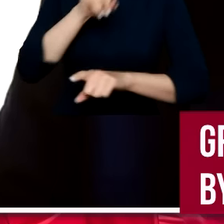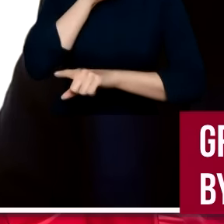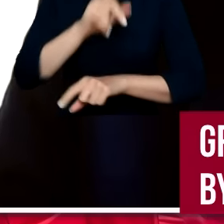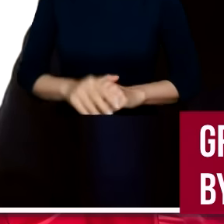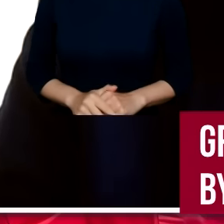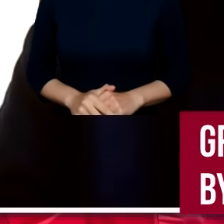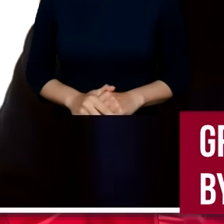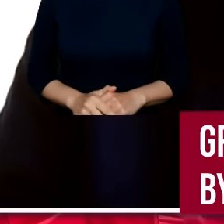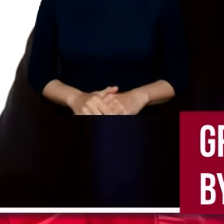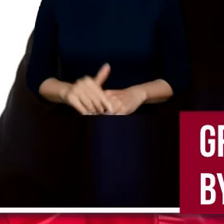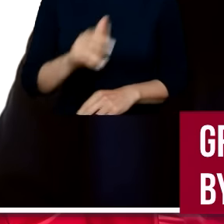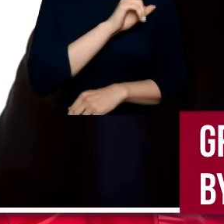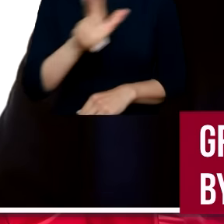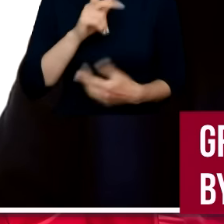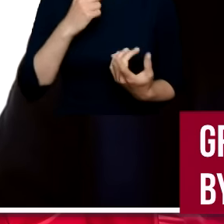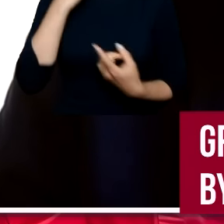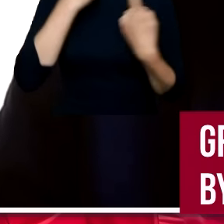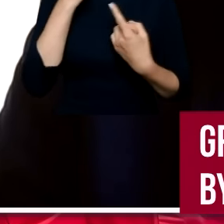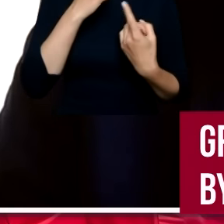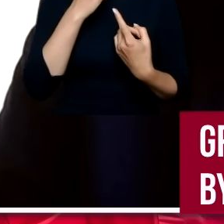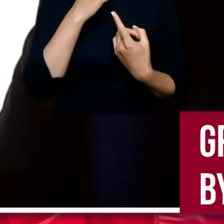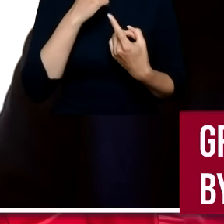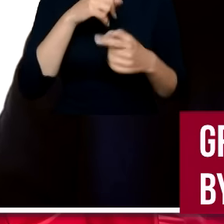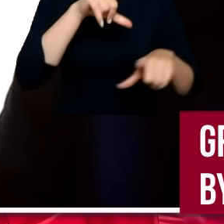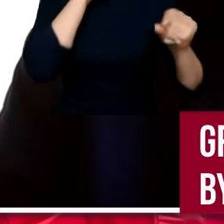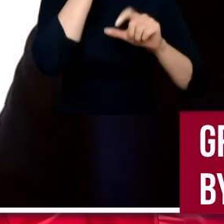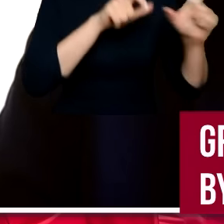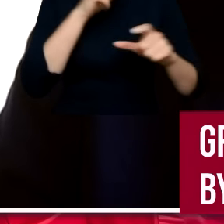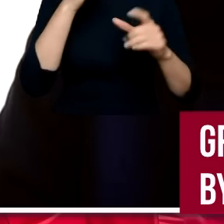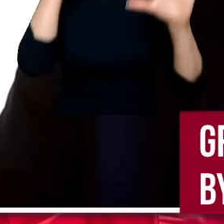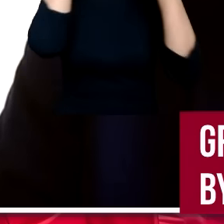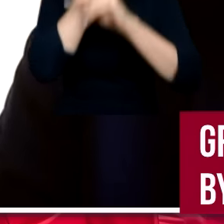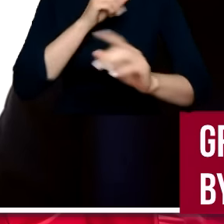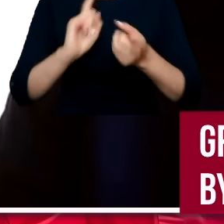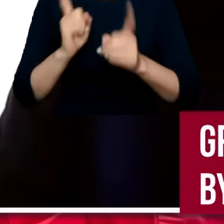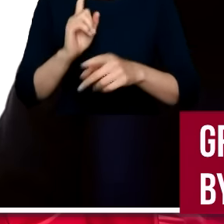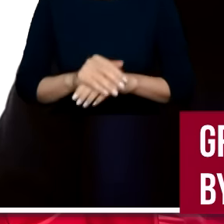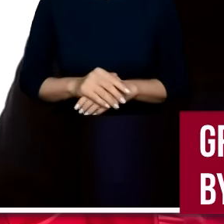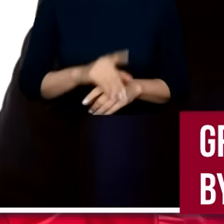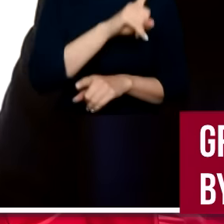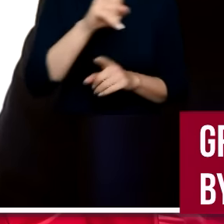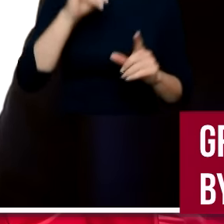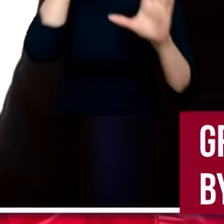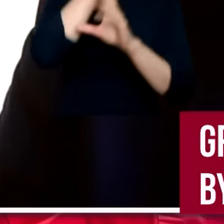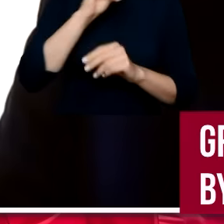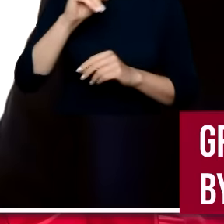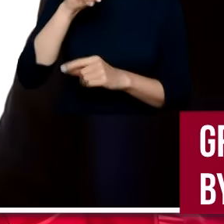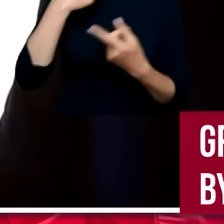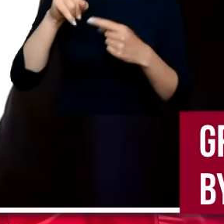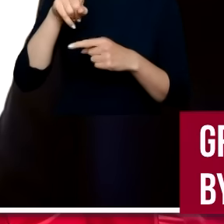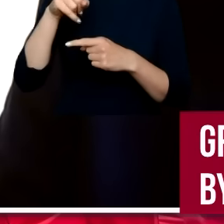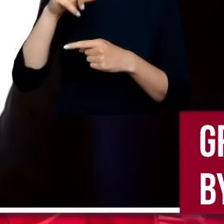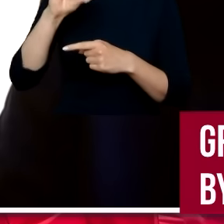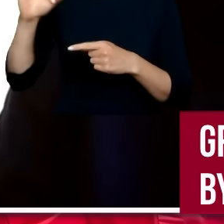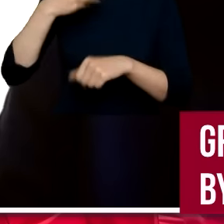wyborcy mają pamięć Złotej Rybki PiS liczy że ich wyborcy zapomną że to PiS zgodził się na zielony ład tak samo Donald Tusk